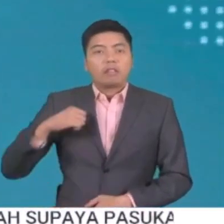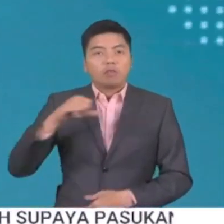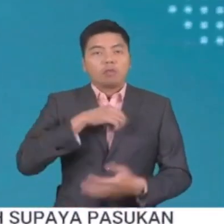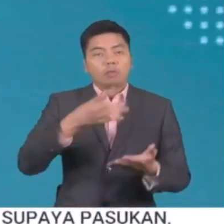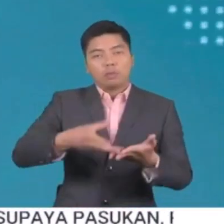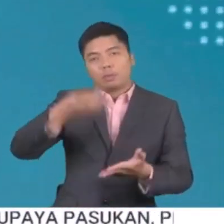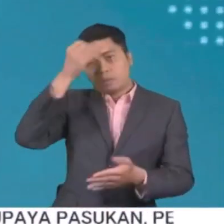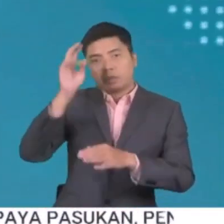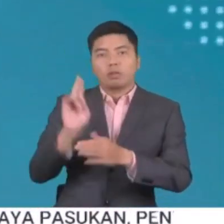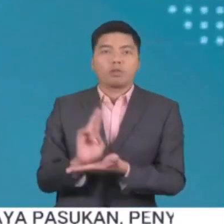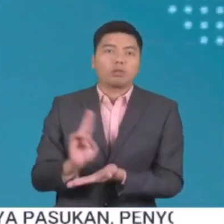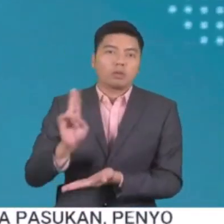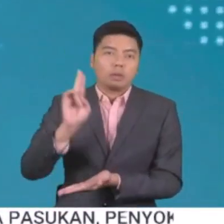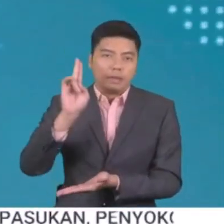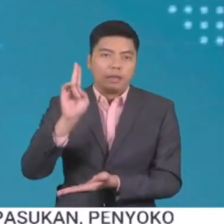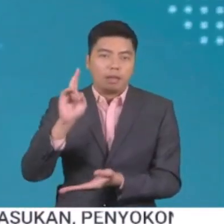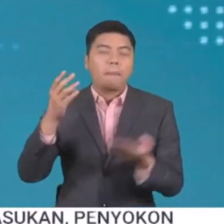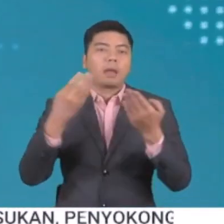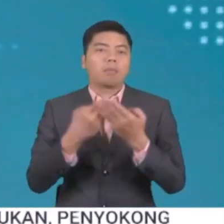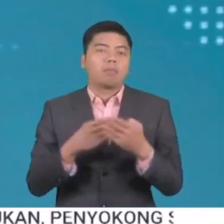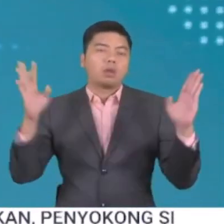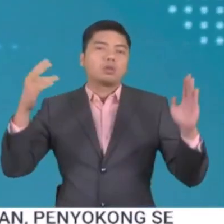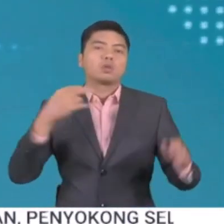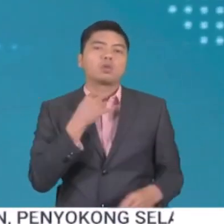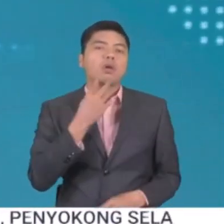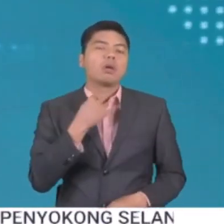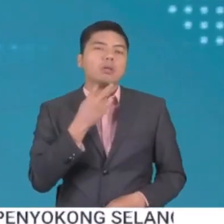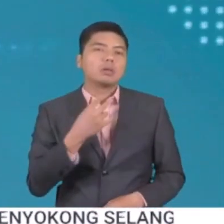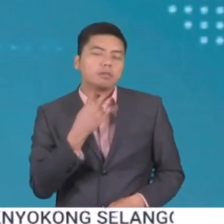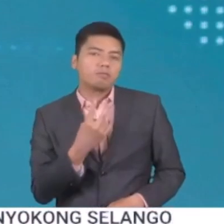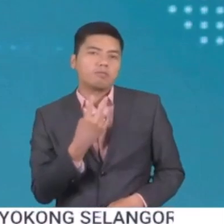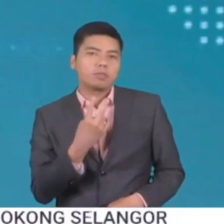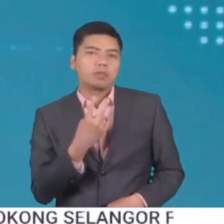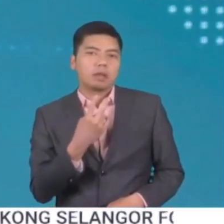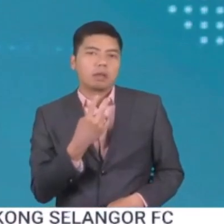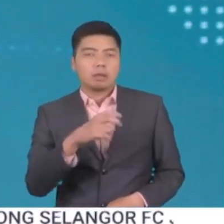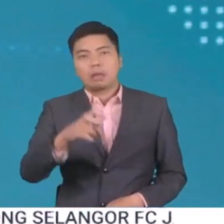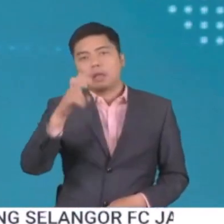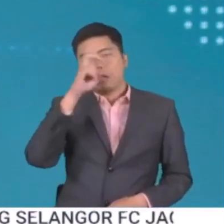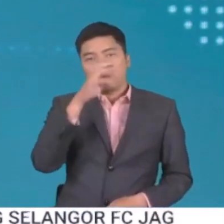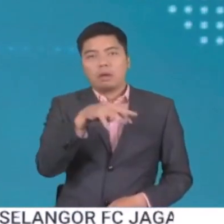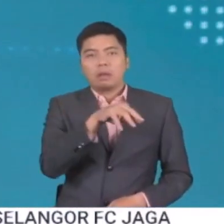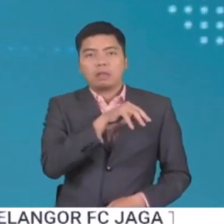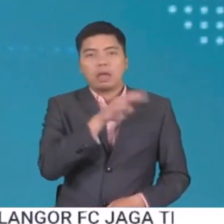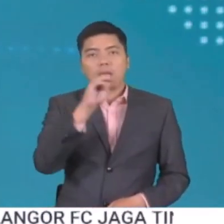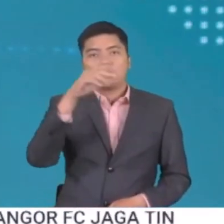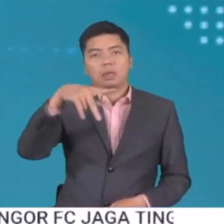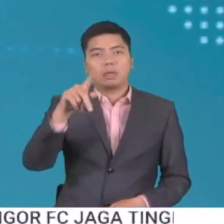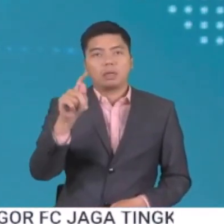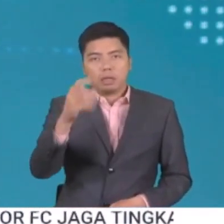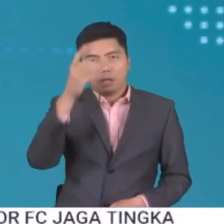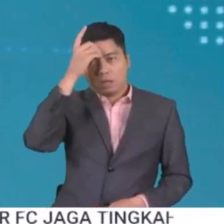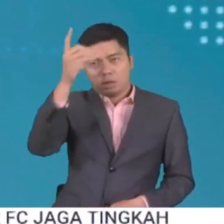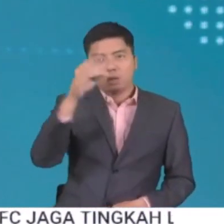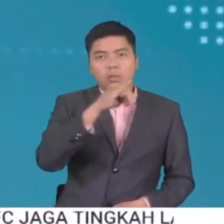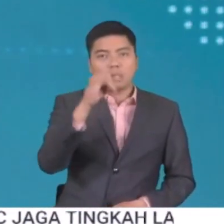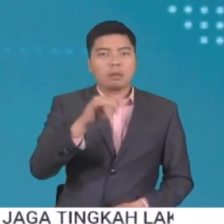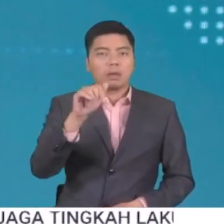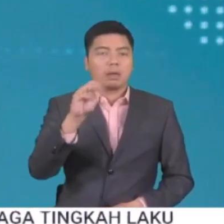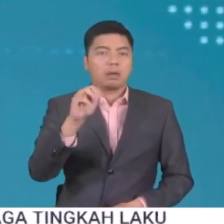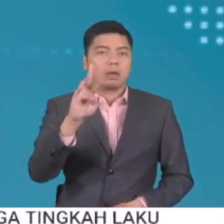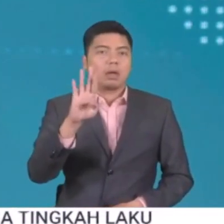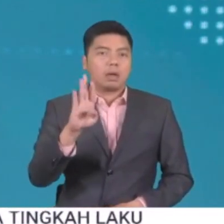Ahli Akademik Universiti Tempatan bebas dalam menyuarakan pandangan, tegas Menteri Pendidikan Tinggi Datuk Seri Dr. Zamri Abdul